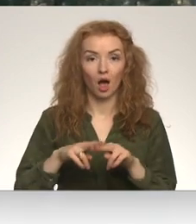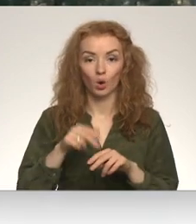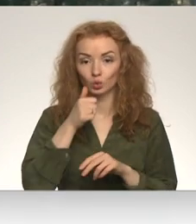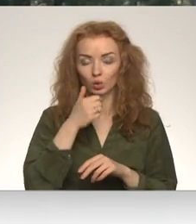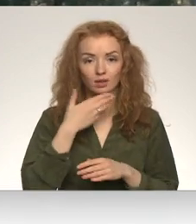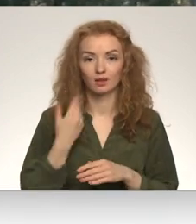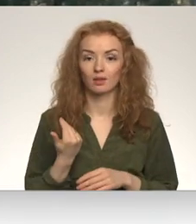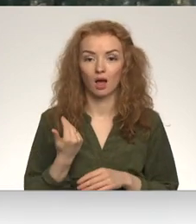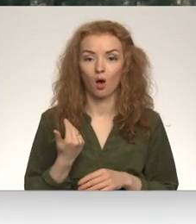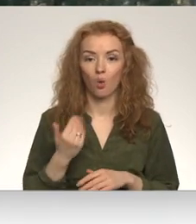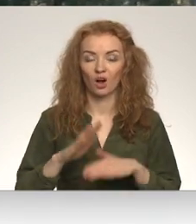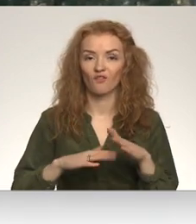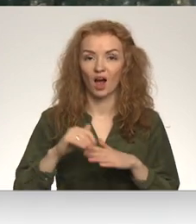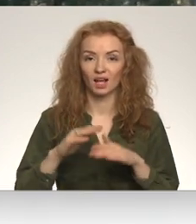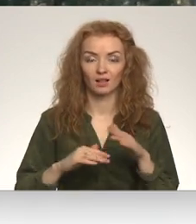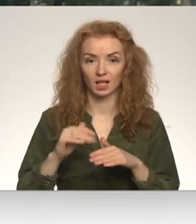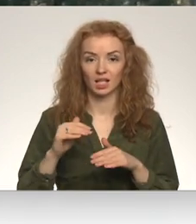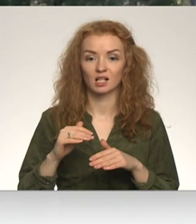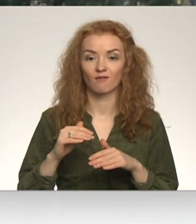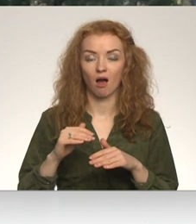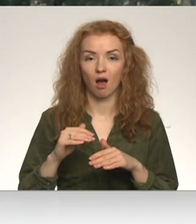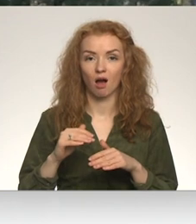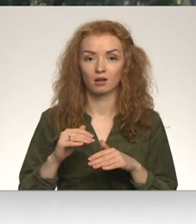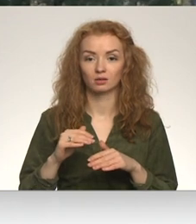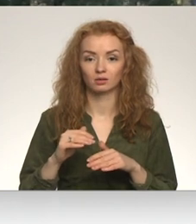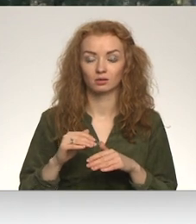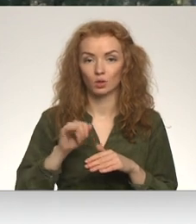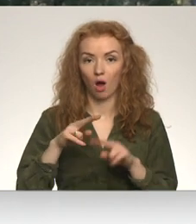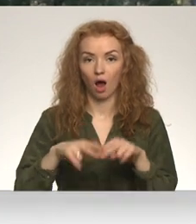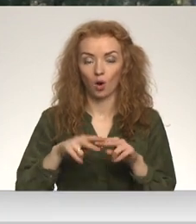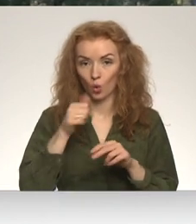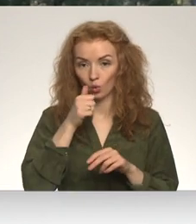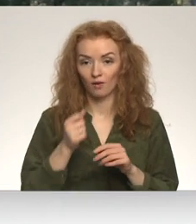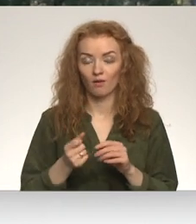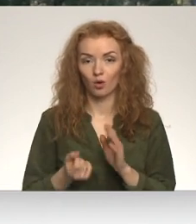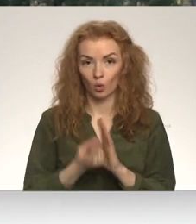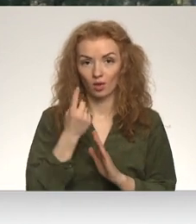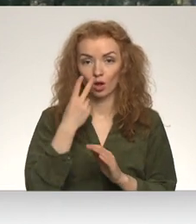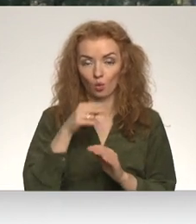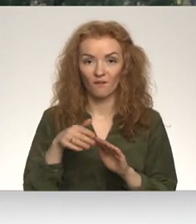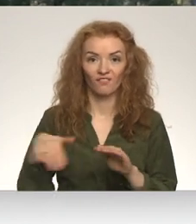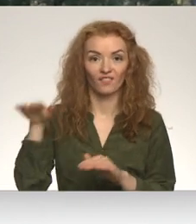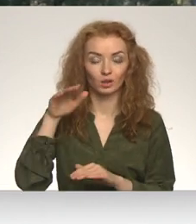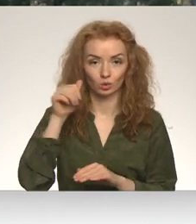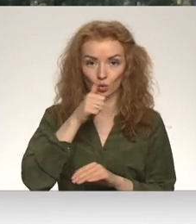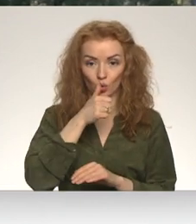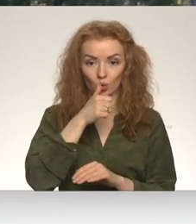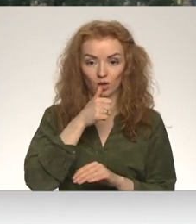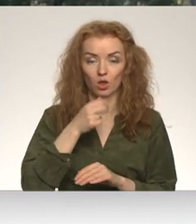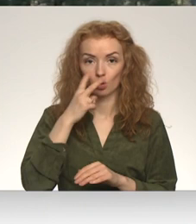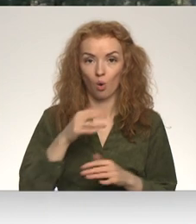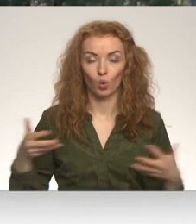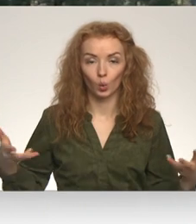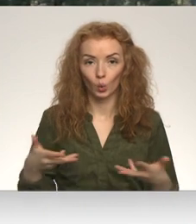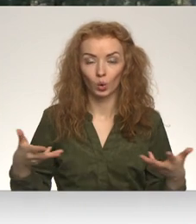nav kvalitīvāks partiziska ūdeni, jo akas ūdens veidojās no virsūdeņiem, no